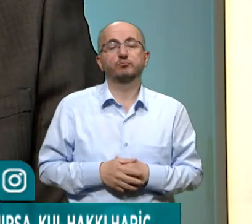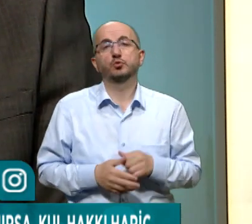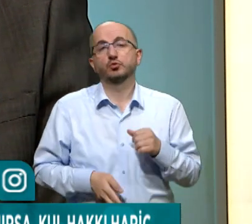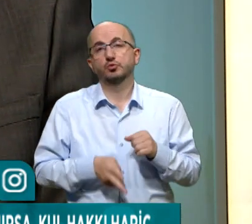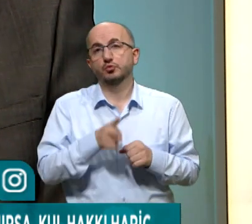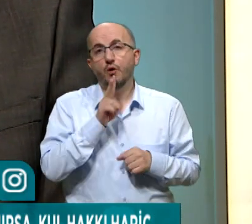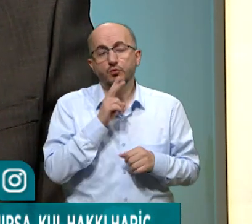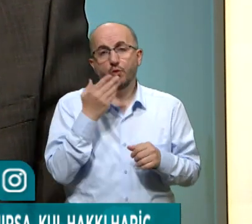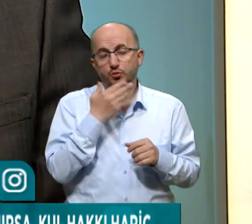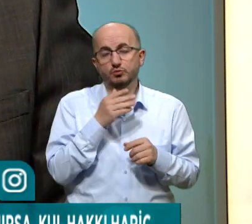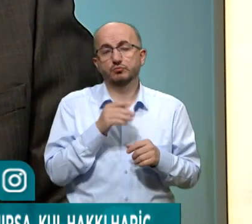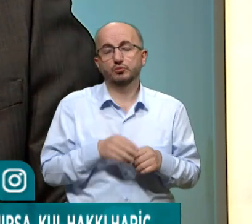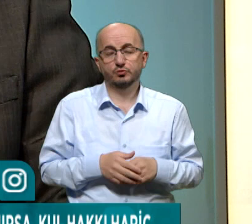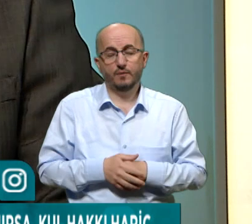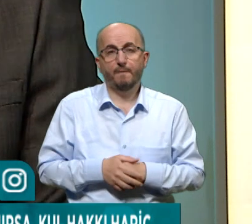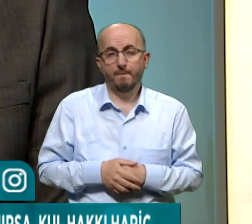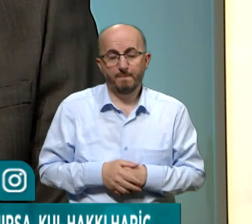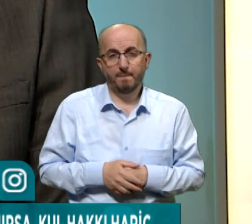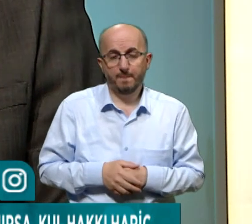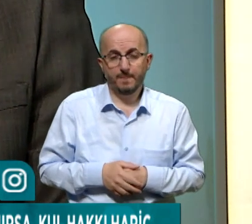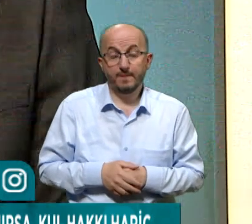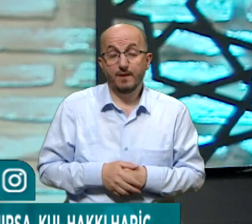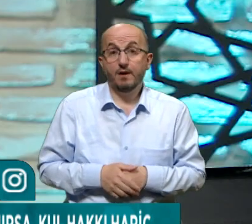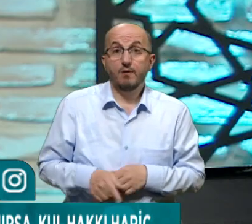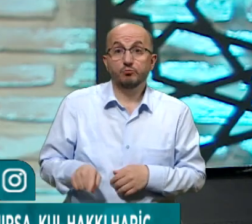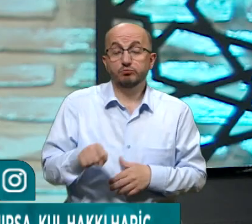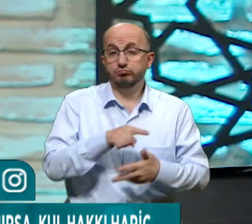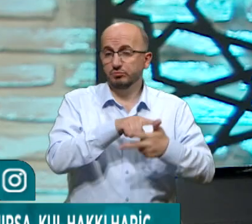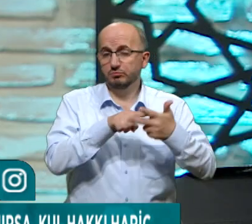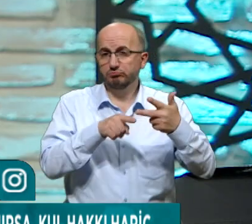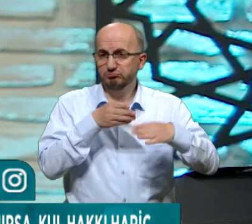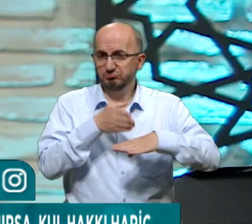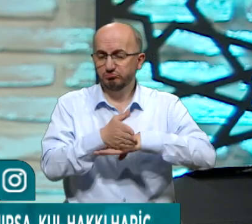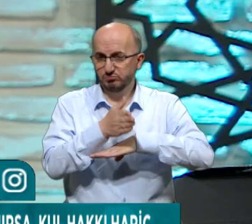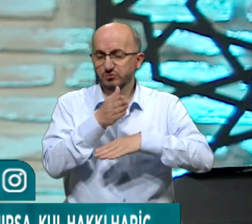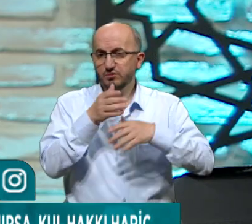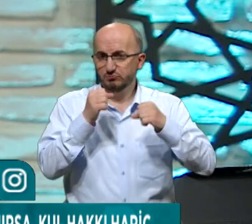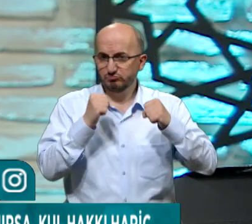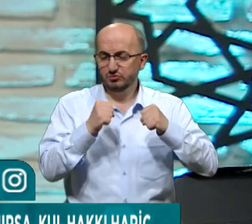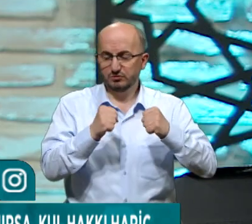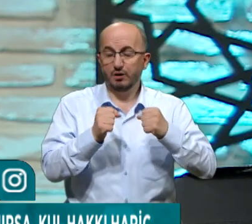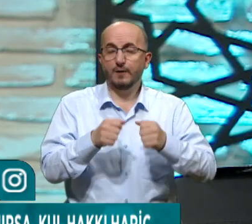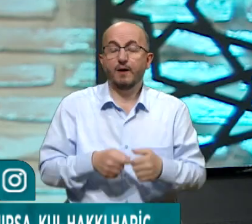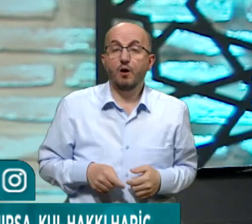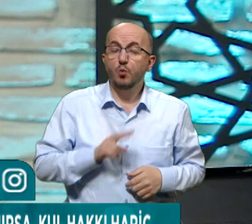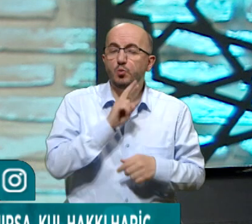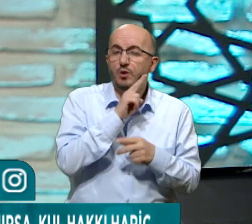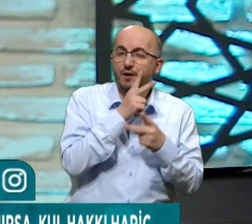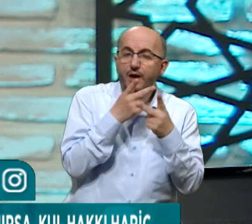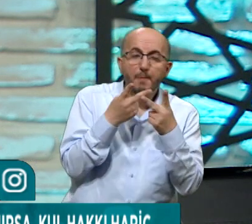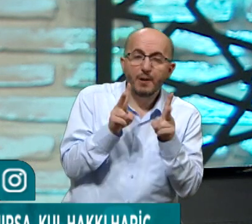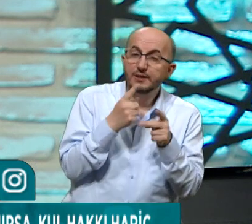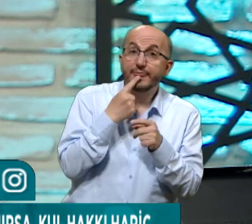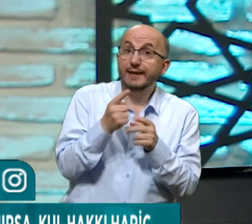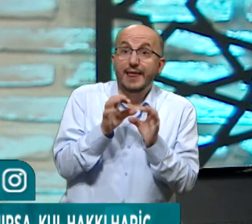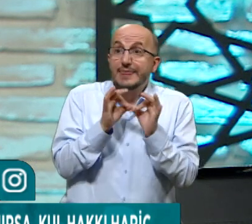son okuduğumuz Hz bu haldedir Dolayısıyla Bunlar sahibi Peki o zaman burada günahları bağışlanır derken ne